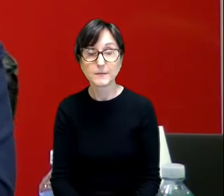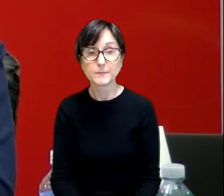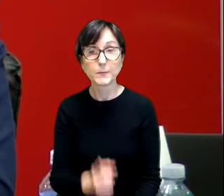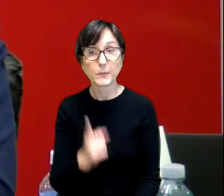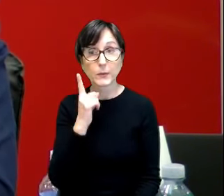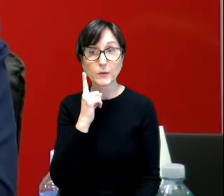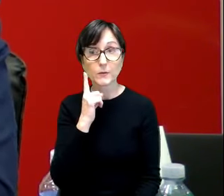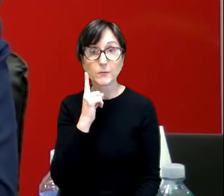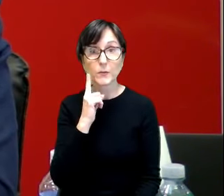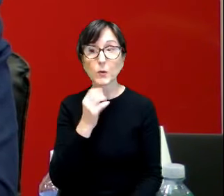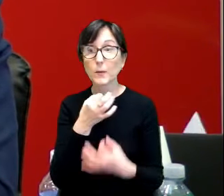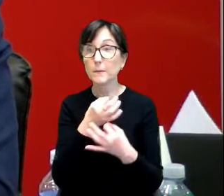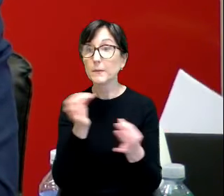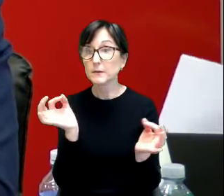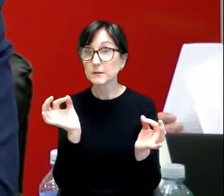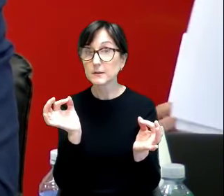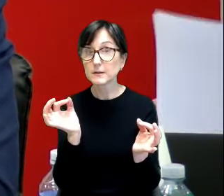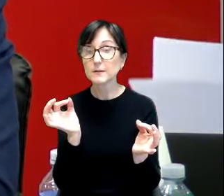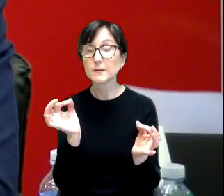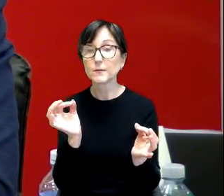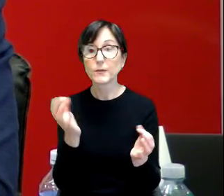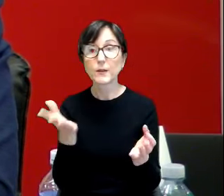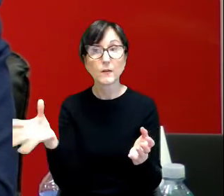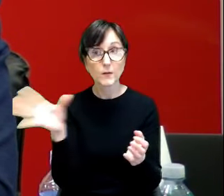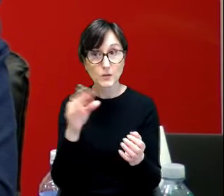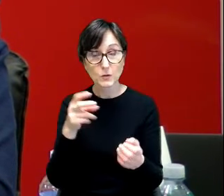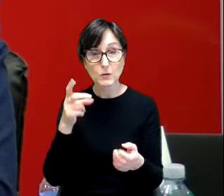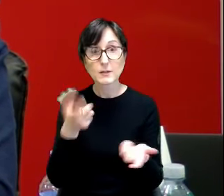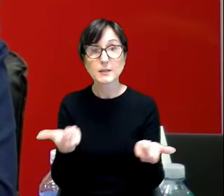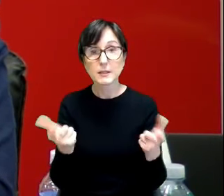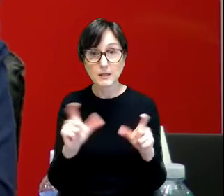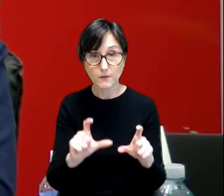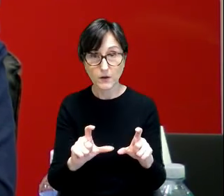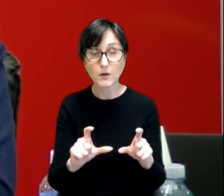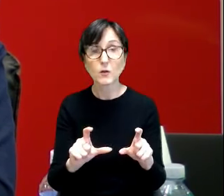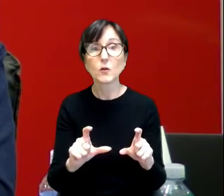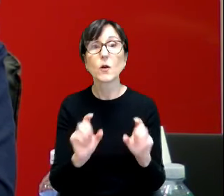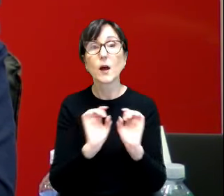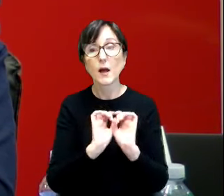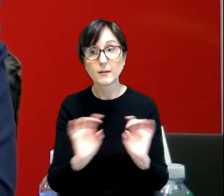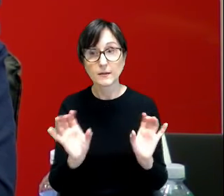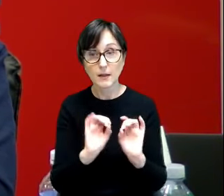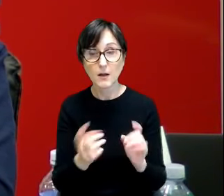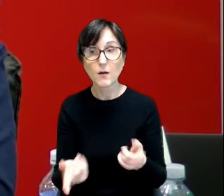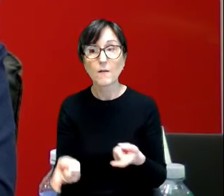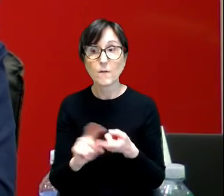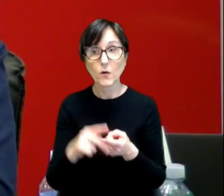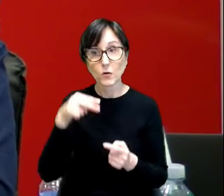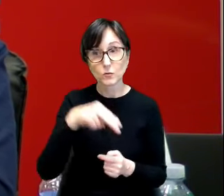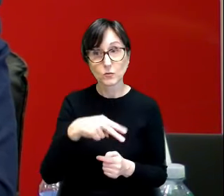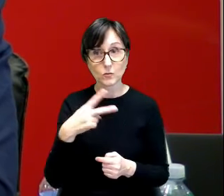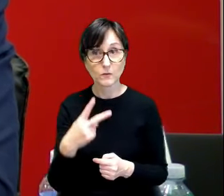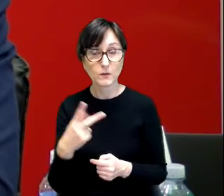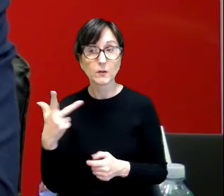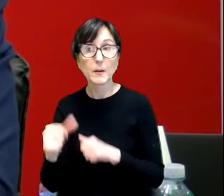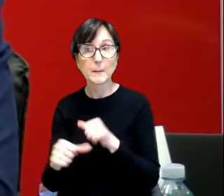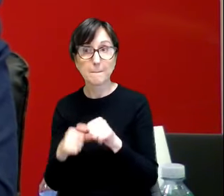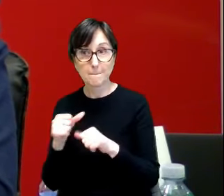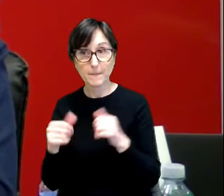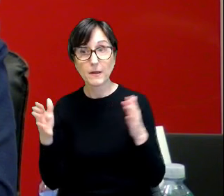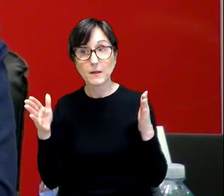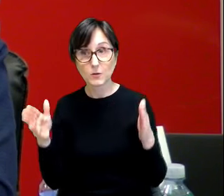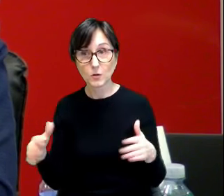kad visų savivaldybės komitetų veiklos ataskaitos už 2023 metus yra